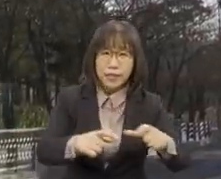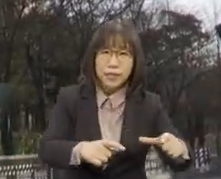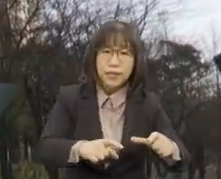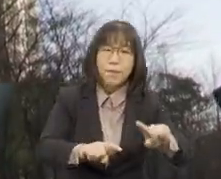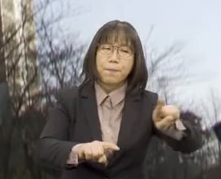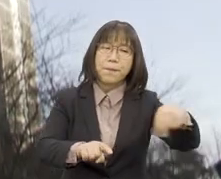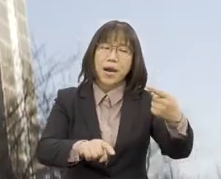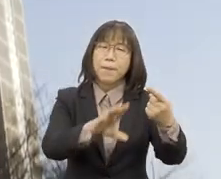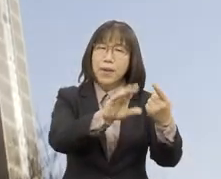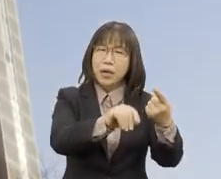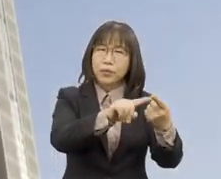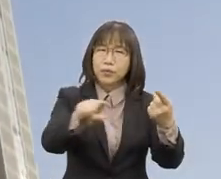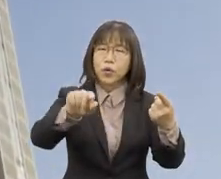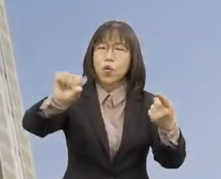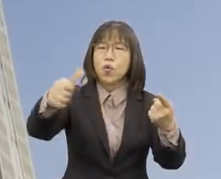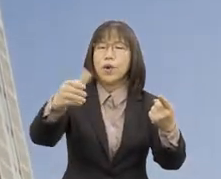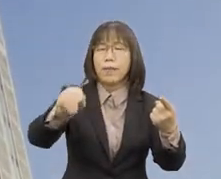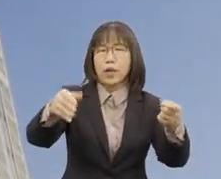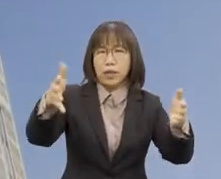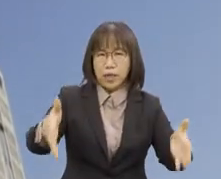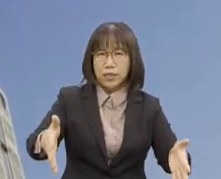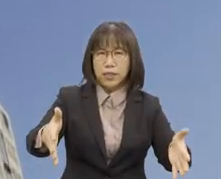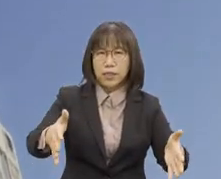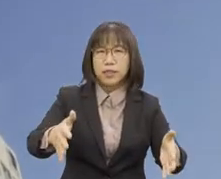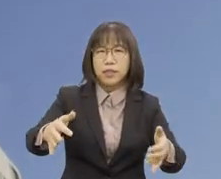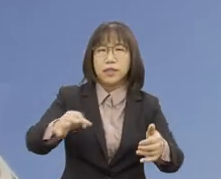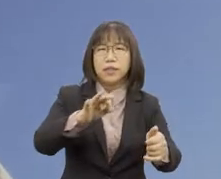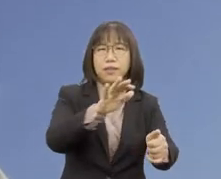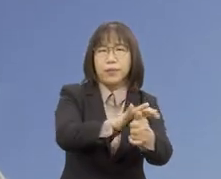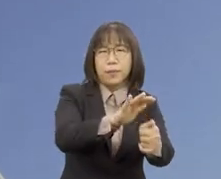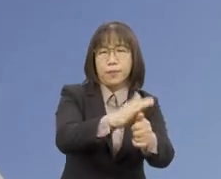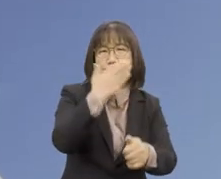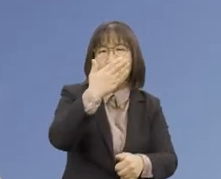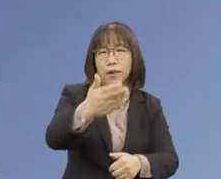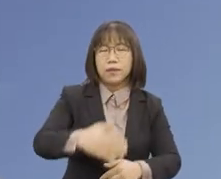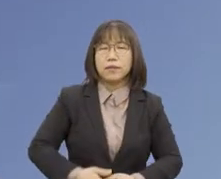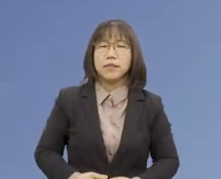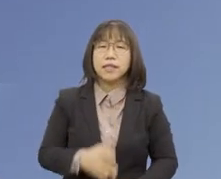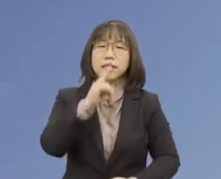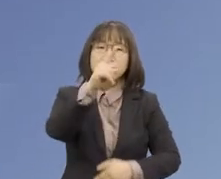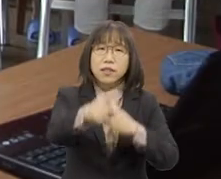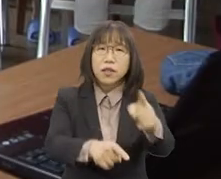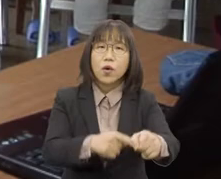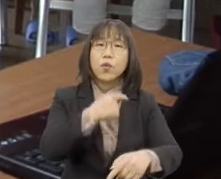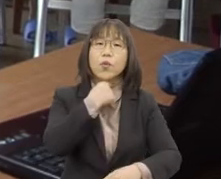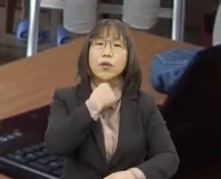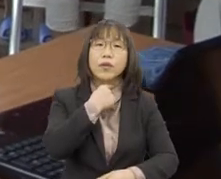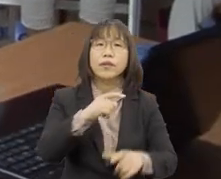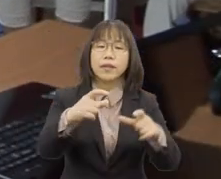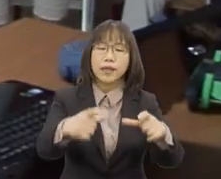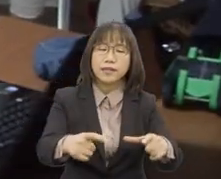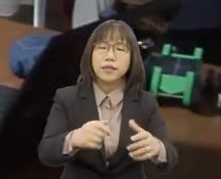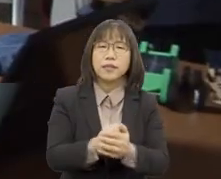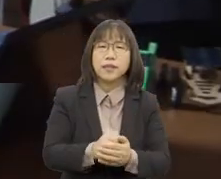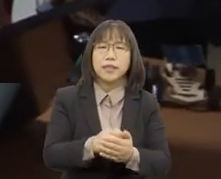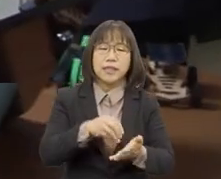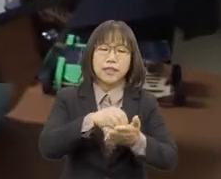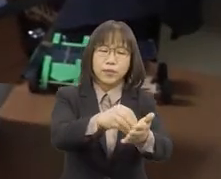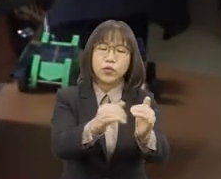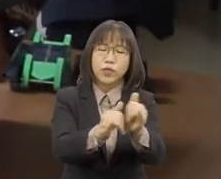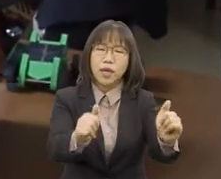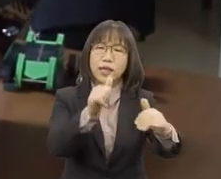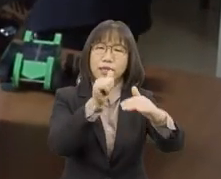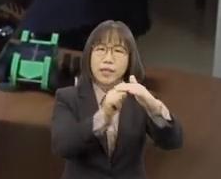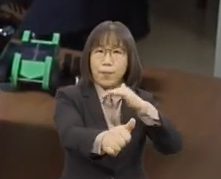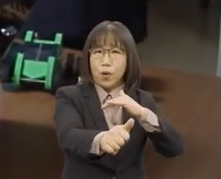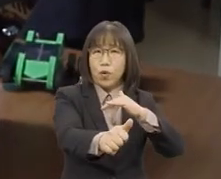최소 100만원에서 최대 500만 원까지 지원받을 수 있습니다 신청을 원하는 단체에서는 입주자